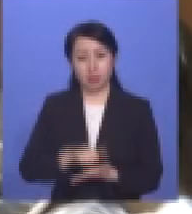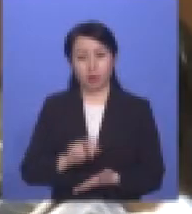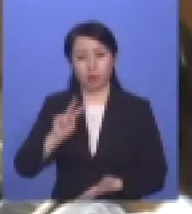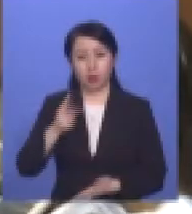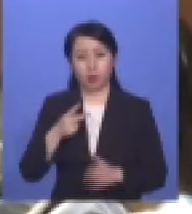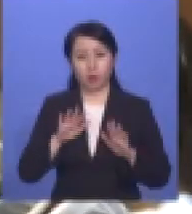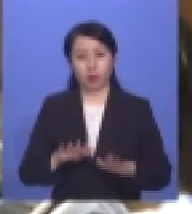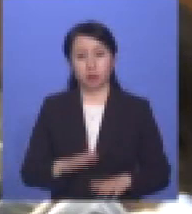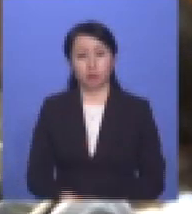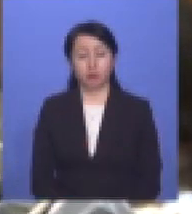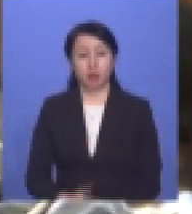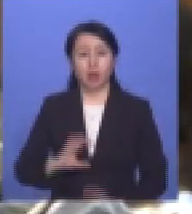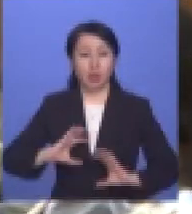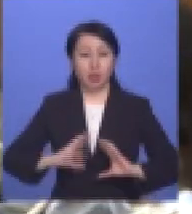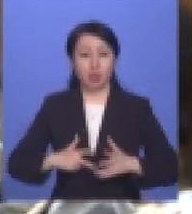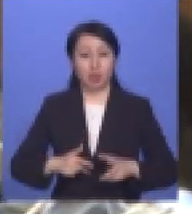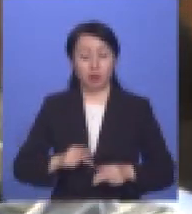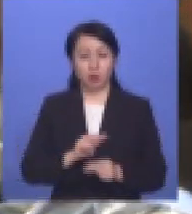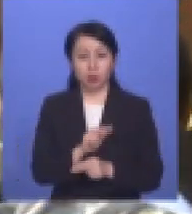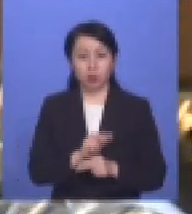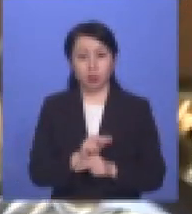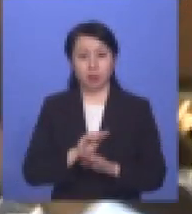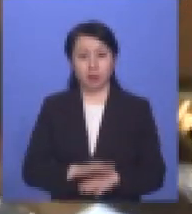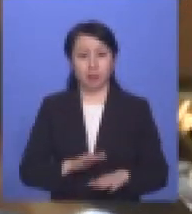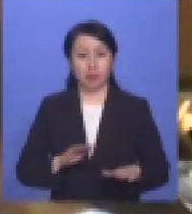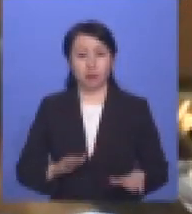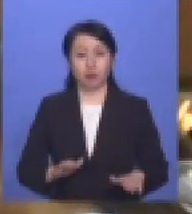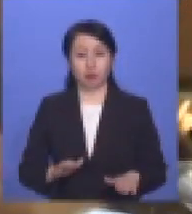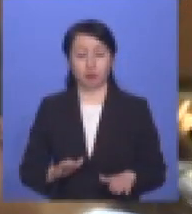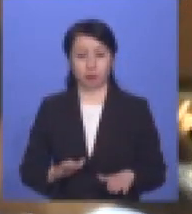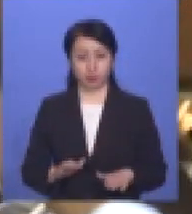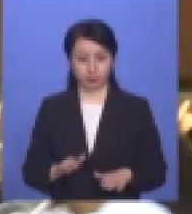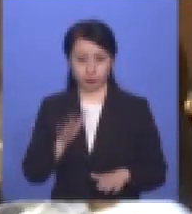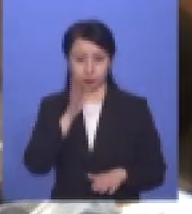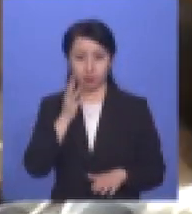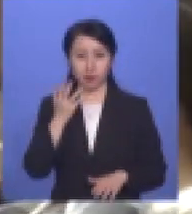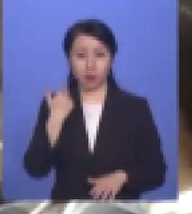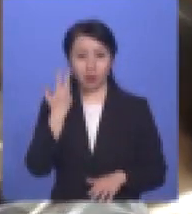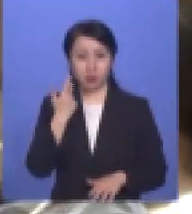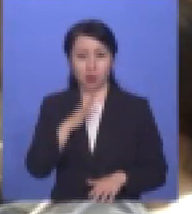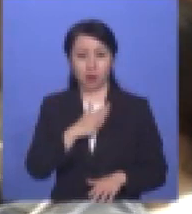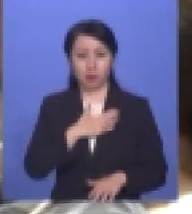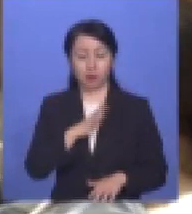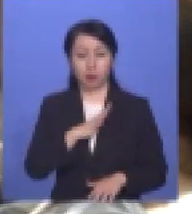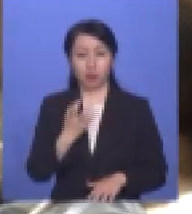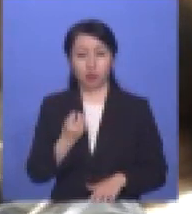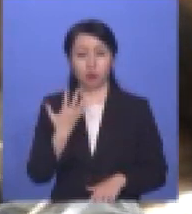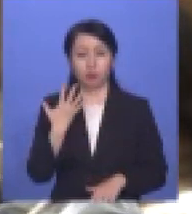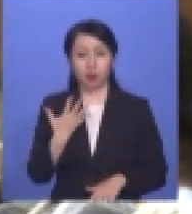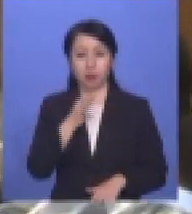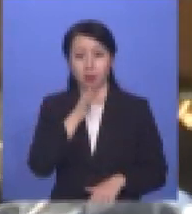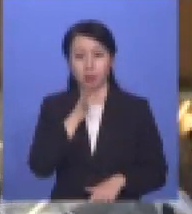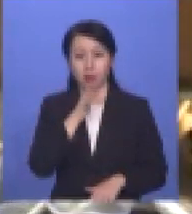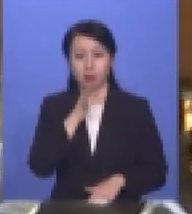2-е место. Географию я изучал еще с детства. Еще с детских времен, когда мне было еще 5 лет,